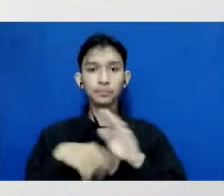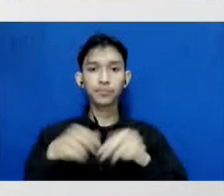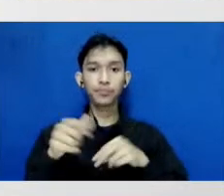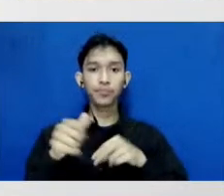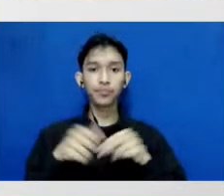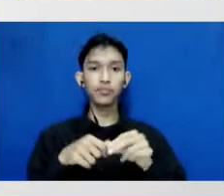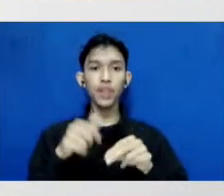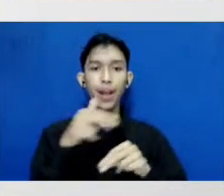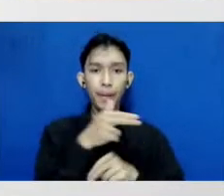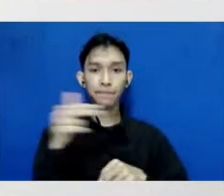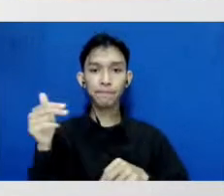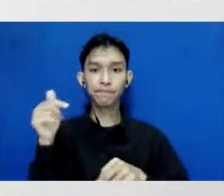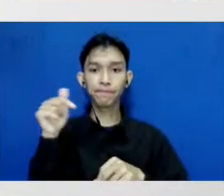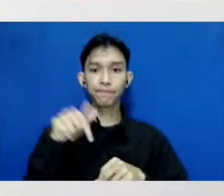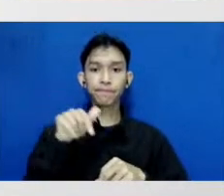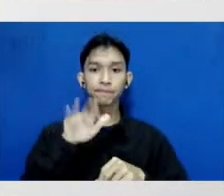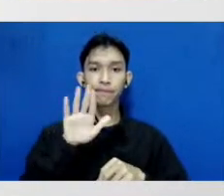ini